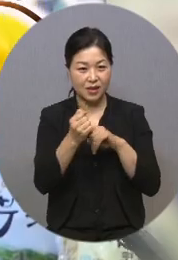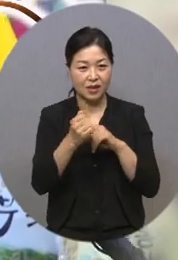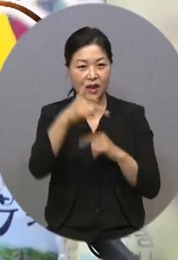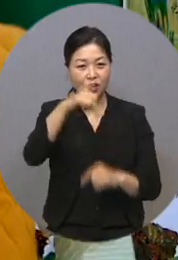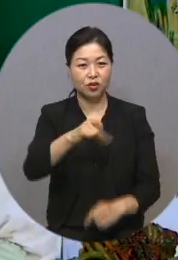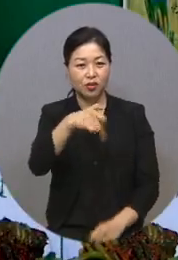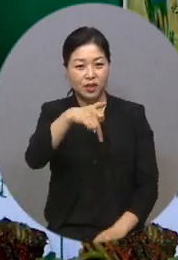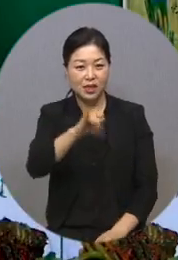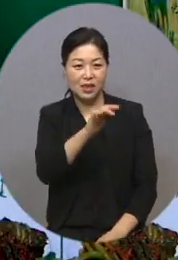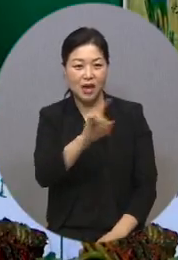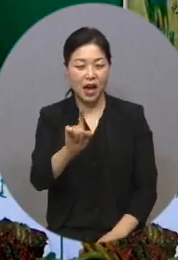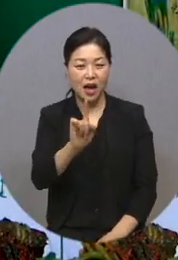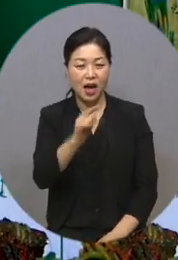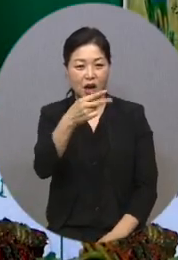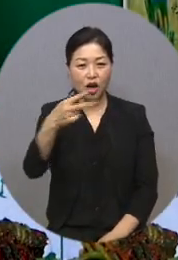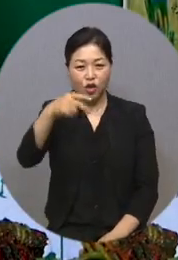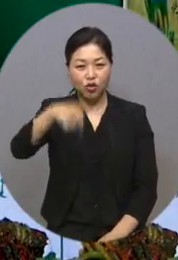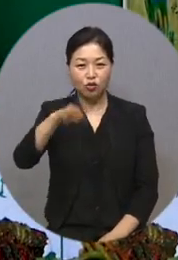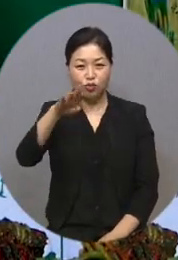과자입니다.